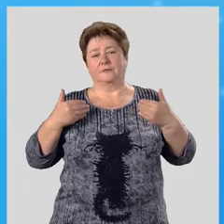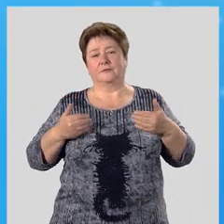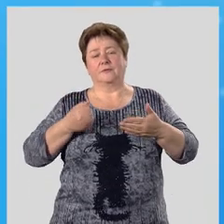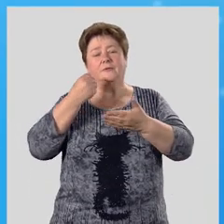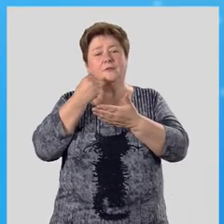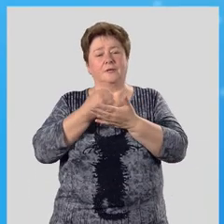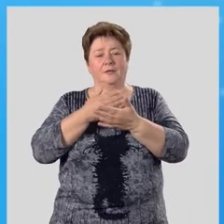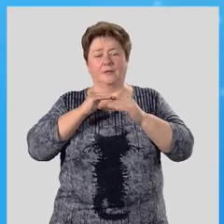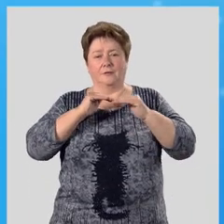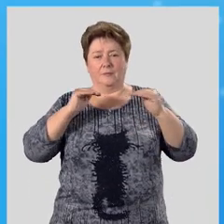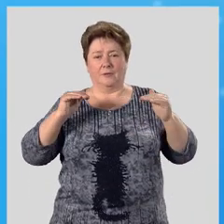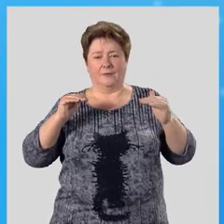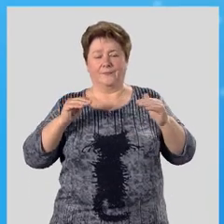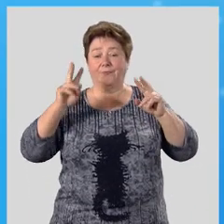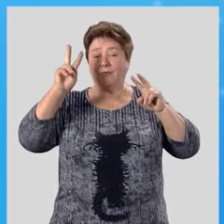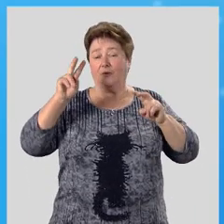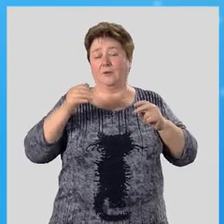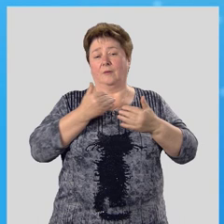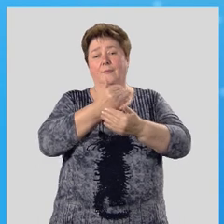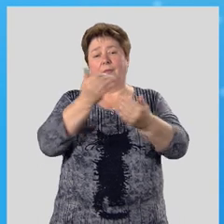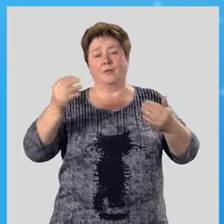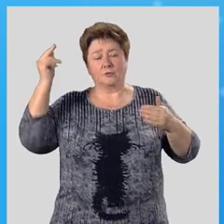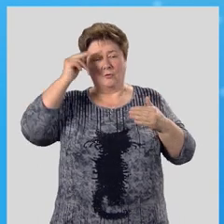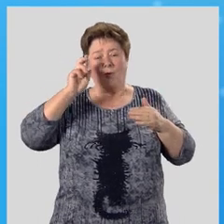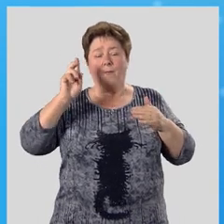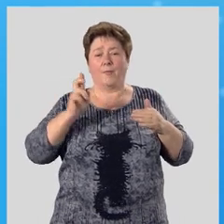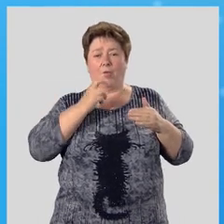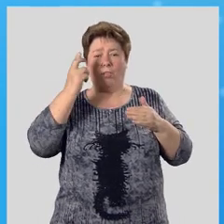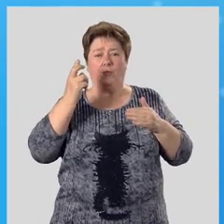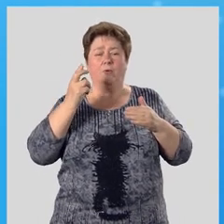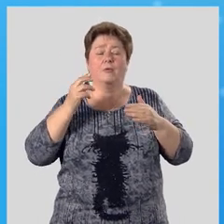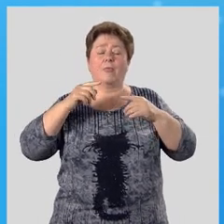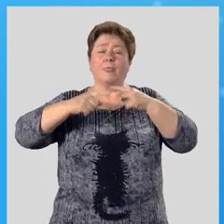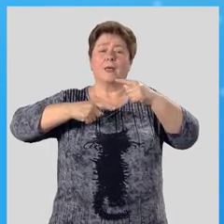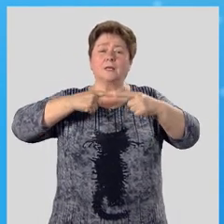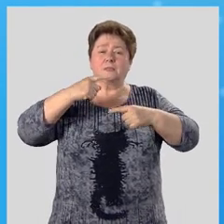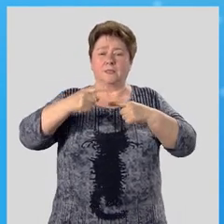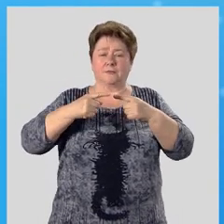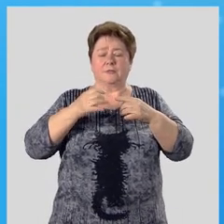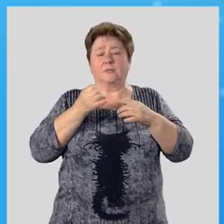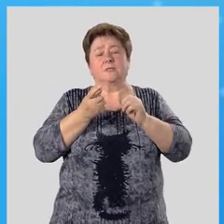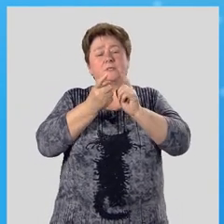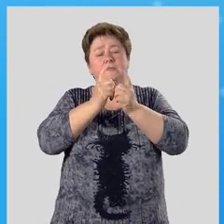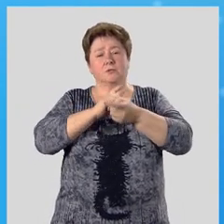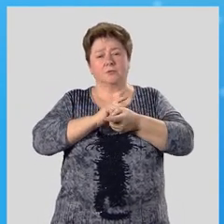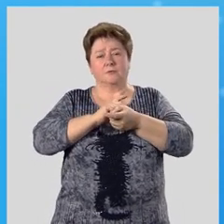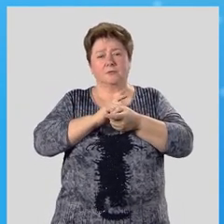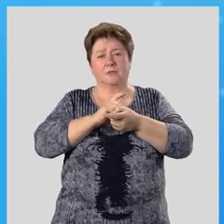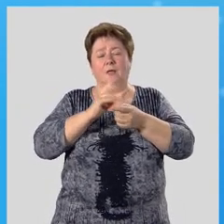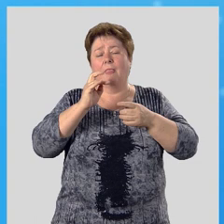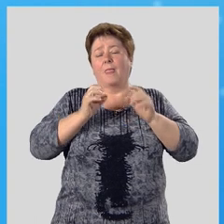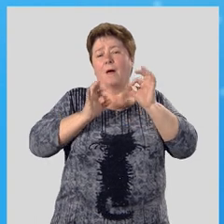Здравствуйте, дорогие ребята! Тема нашего урока по биологии – наследственность и изменчивость